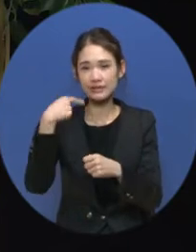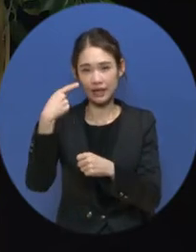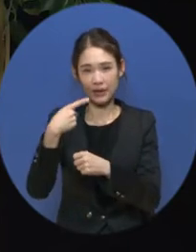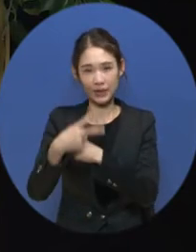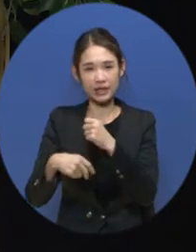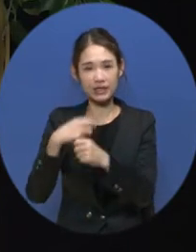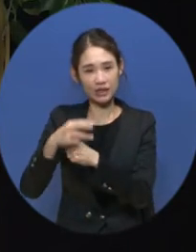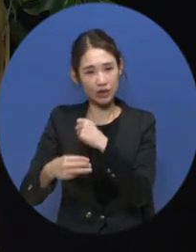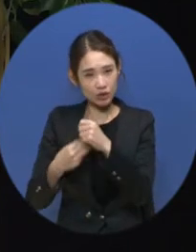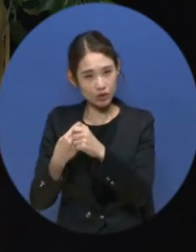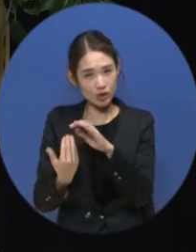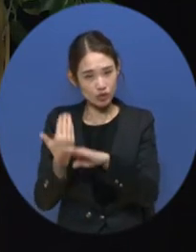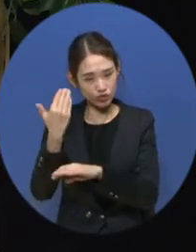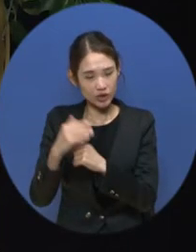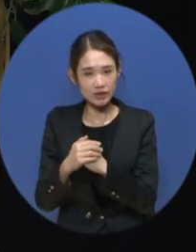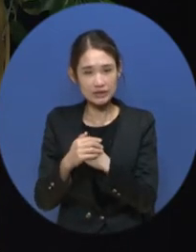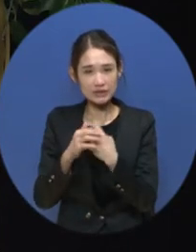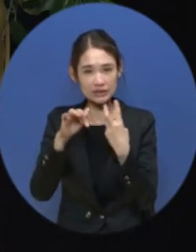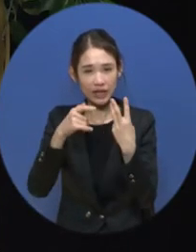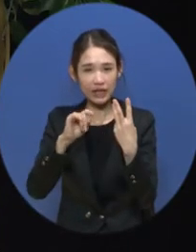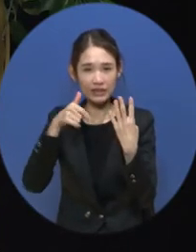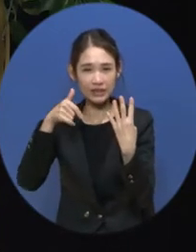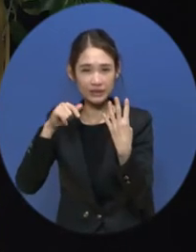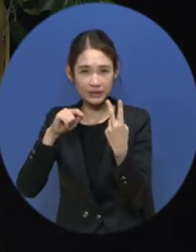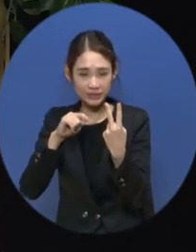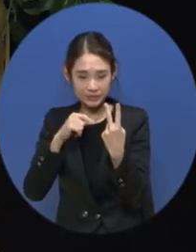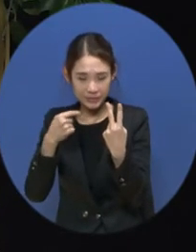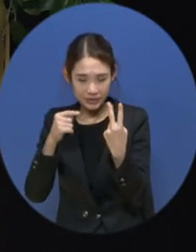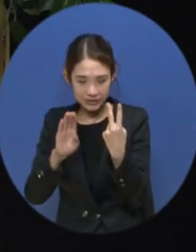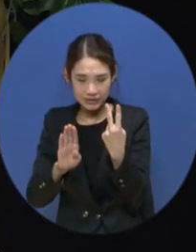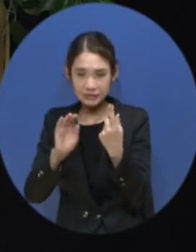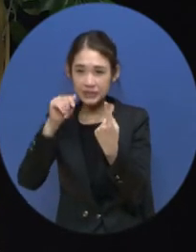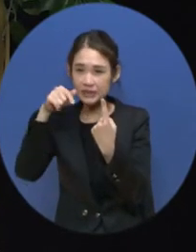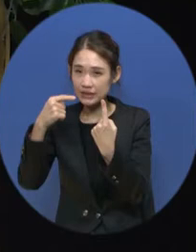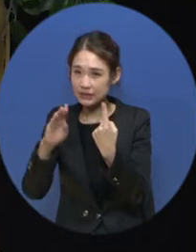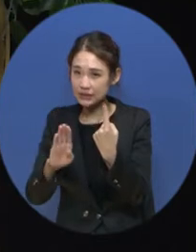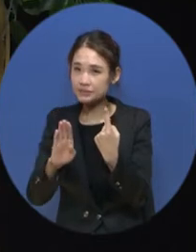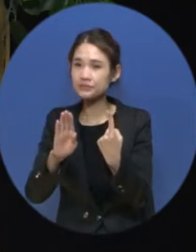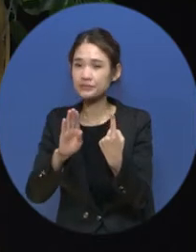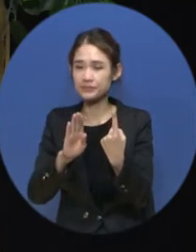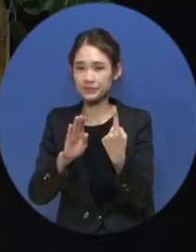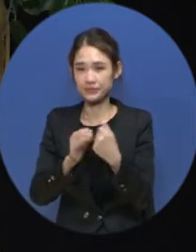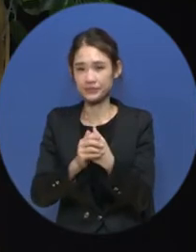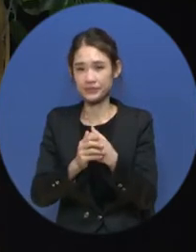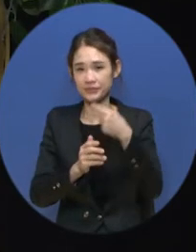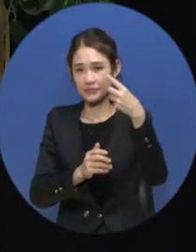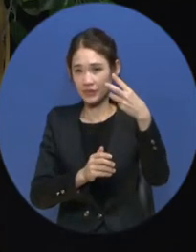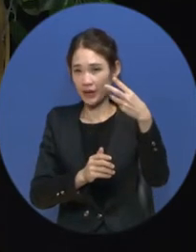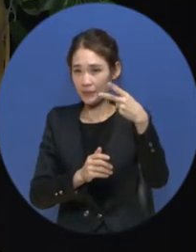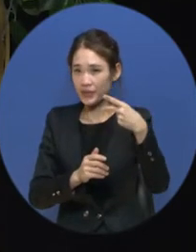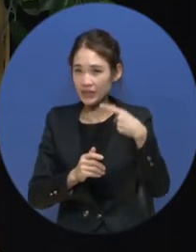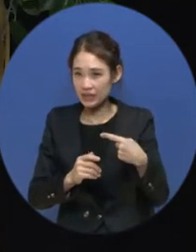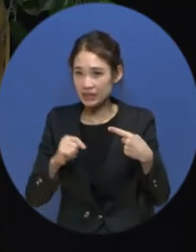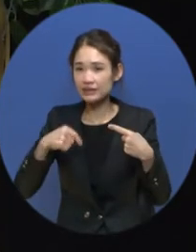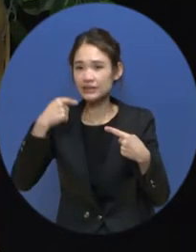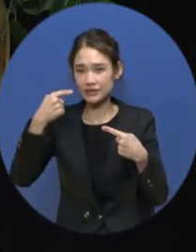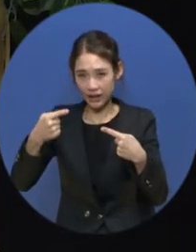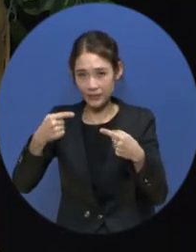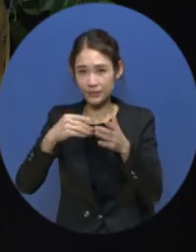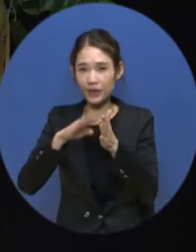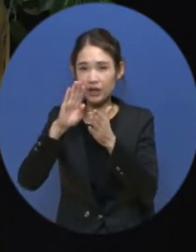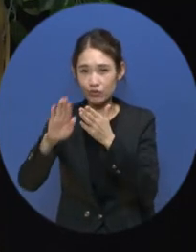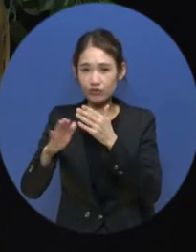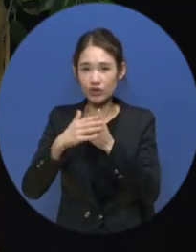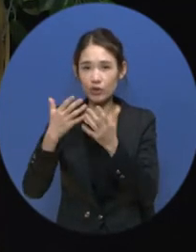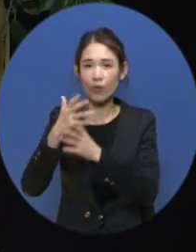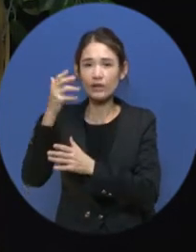있으면 뭐 이렇게 있어요. 뭐 네. 상급, 2급, 1급. 그래서 1급을 하고 몇 년이 있으면